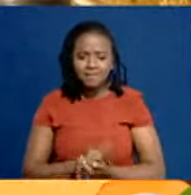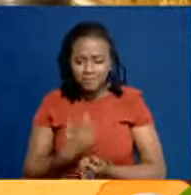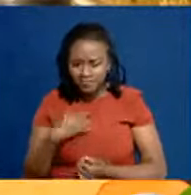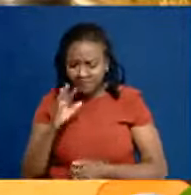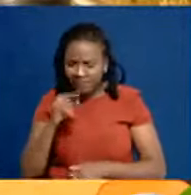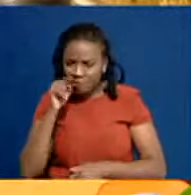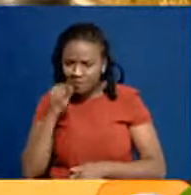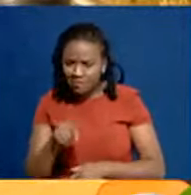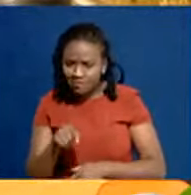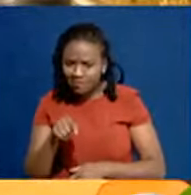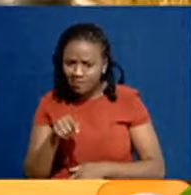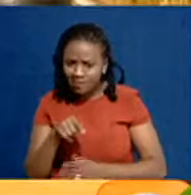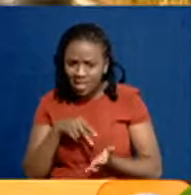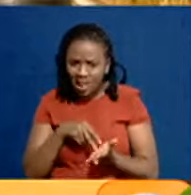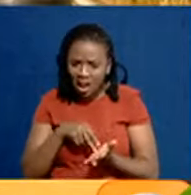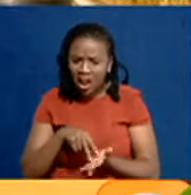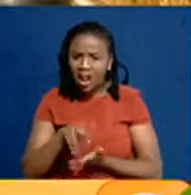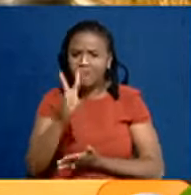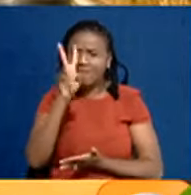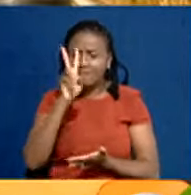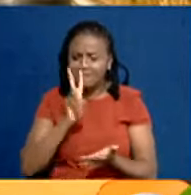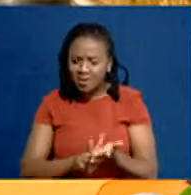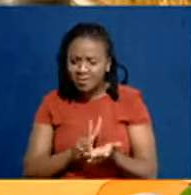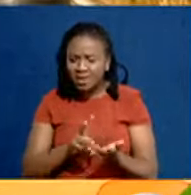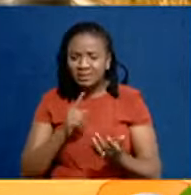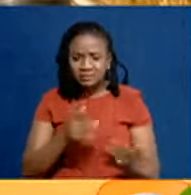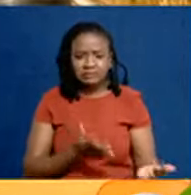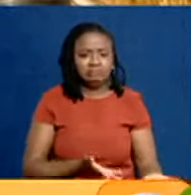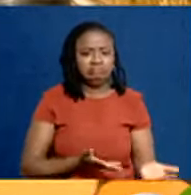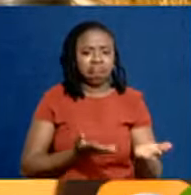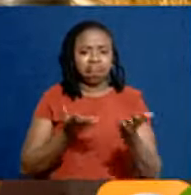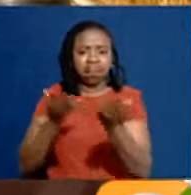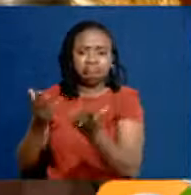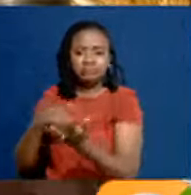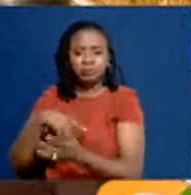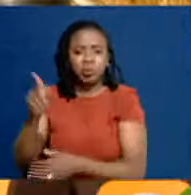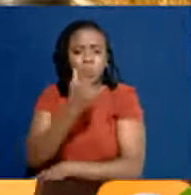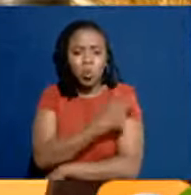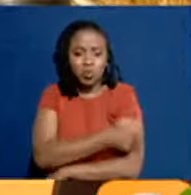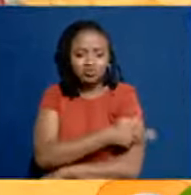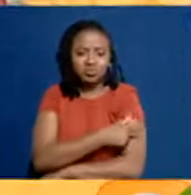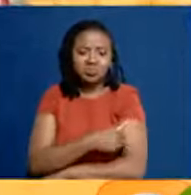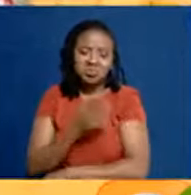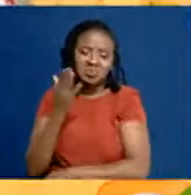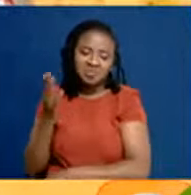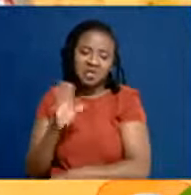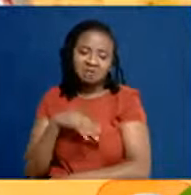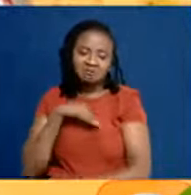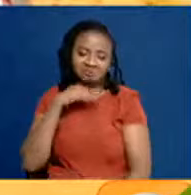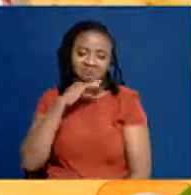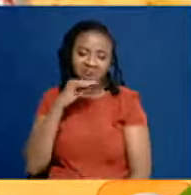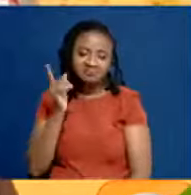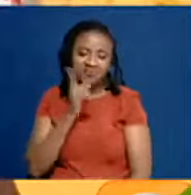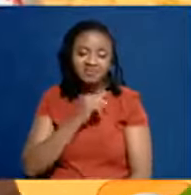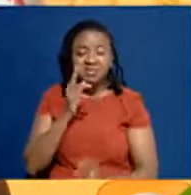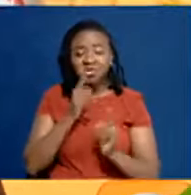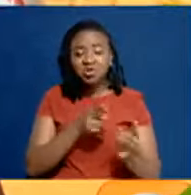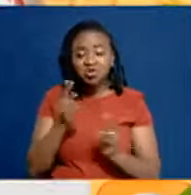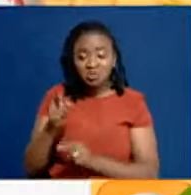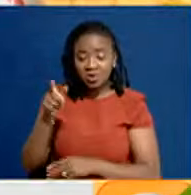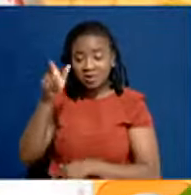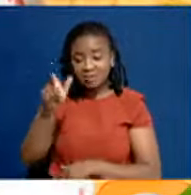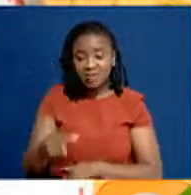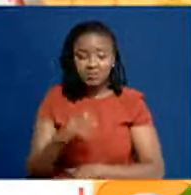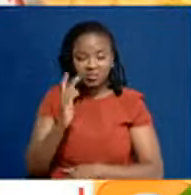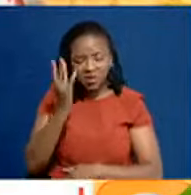Kutoka hapo, tukamchukua, tukampeleka hospitali, na akahanga dunia. Kwa kawaida ni mtu mpole.